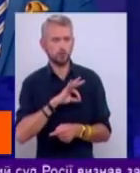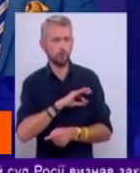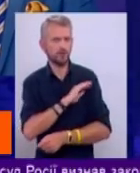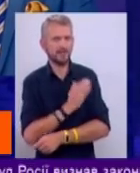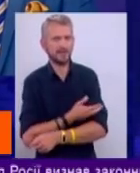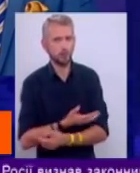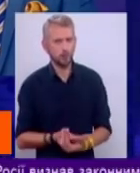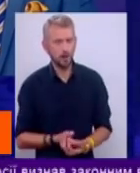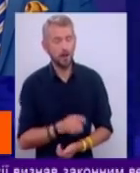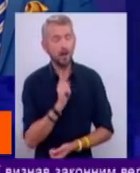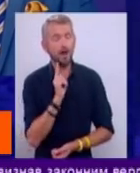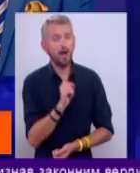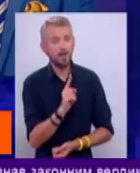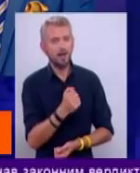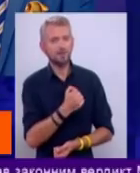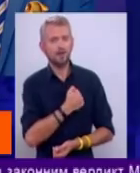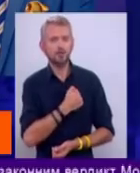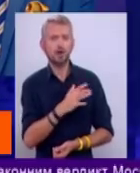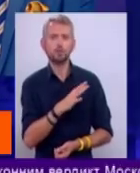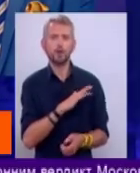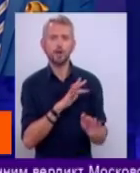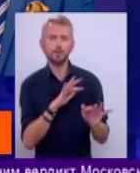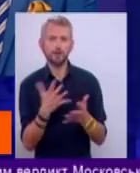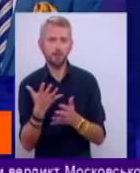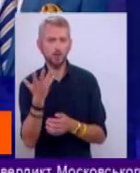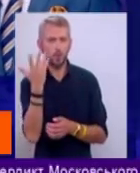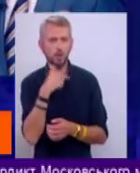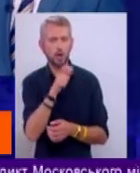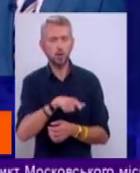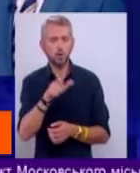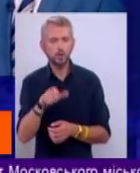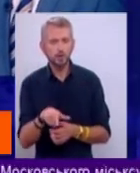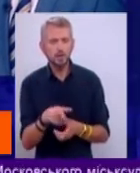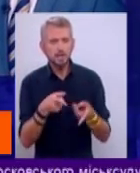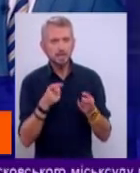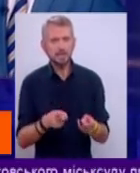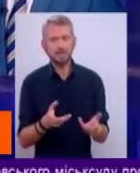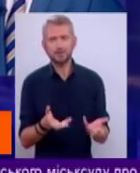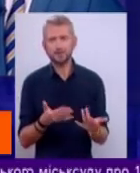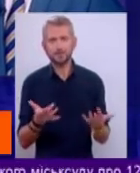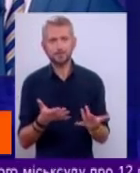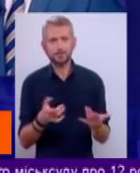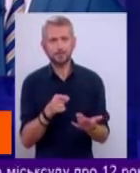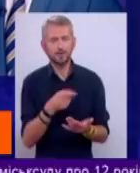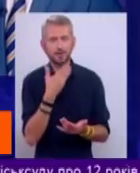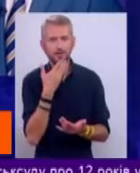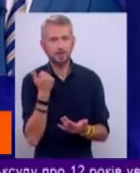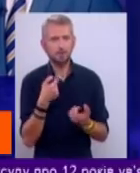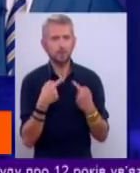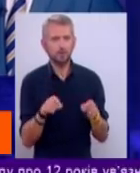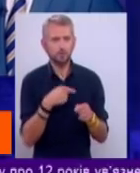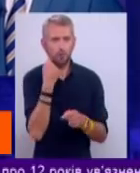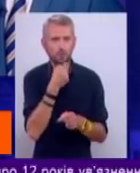силу. Але, на жаль, бувають випадки, коли люди, ну, дійсно не мають іншої